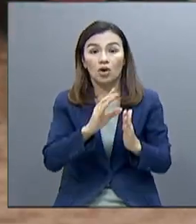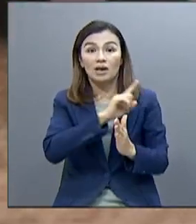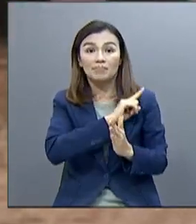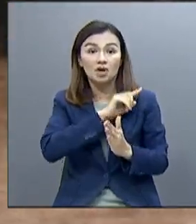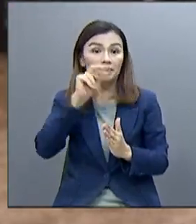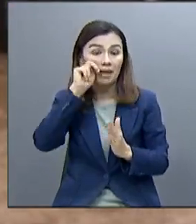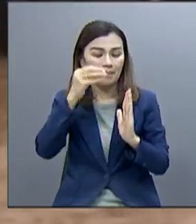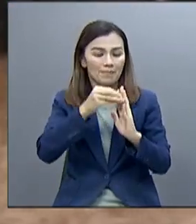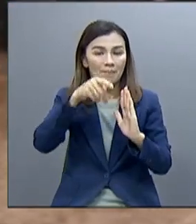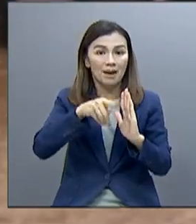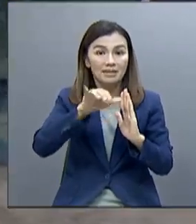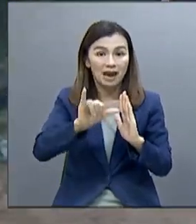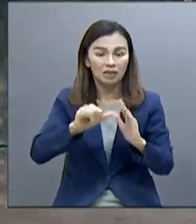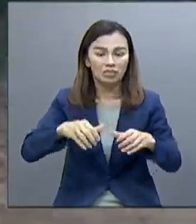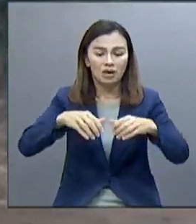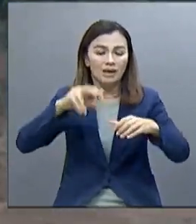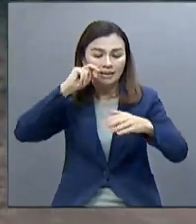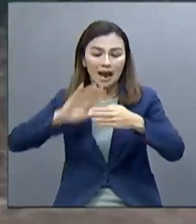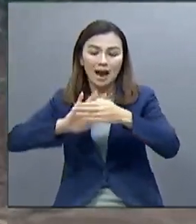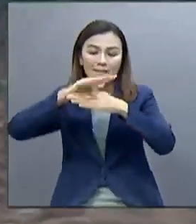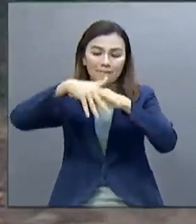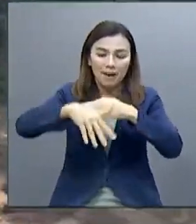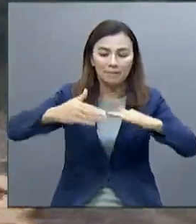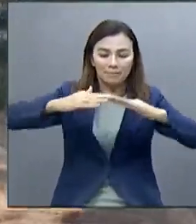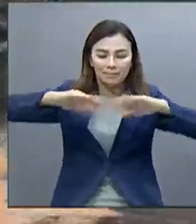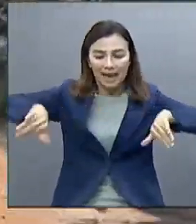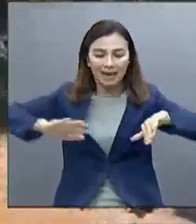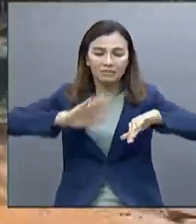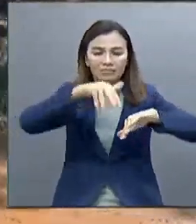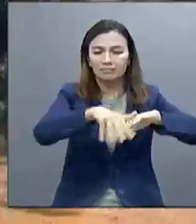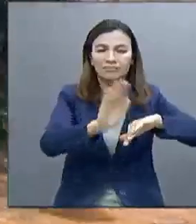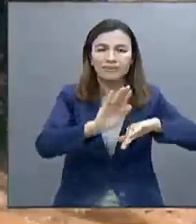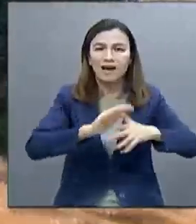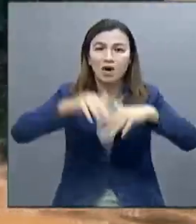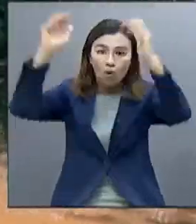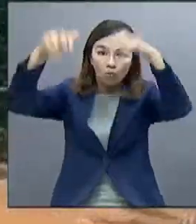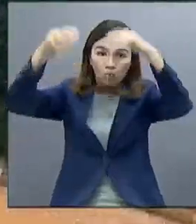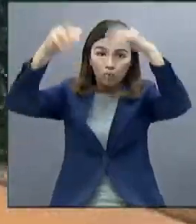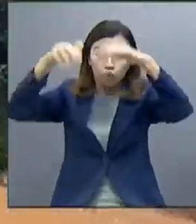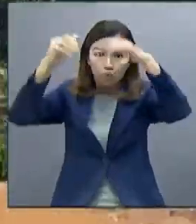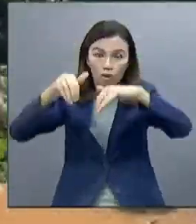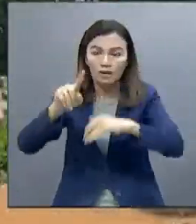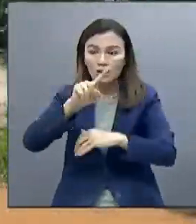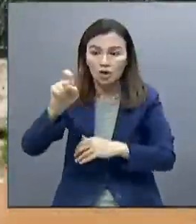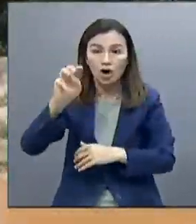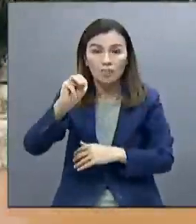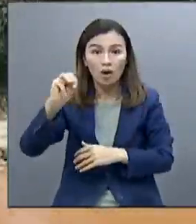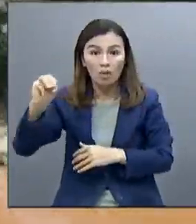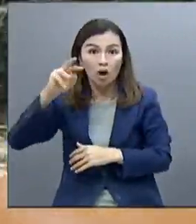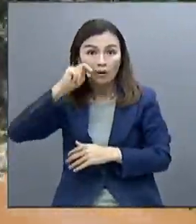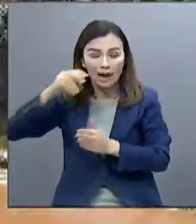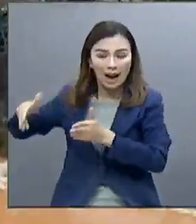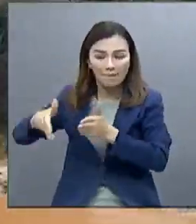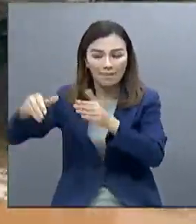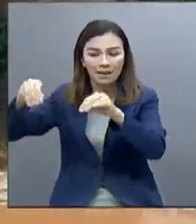าไม่ใช่อ่างแตกหรือว่ามีน้ำล้นนะคะแต่ว่าฝนในพื้นที่ตกหนักเกินกว่า100มิลลิเมตรบริเวณลุ่มน้ำแถวๆมหา